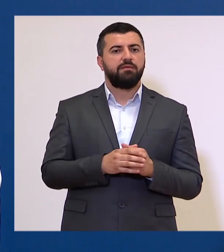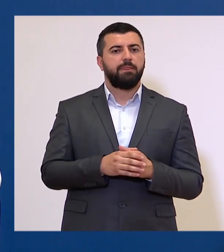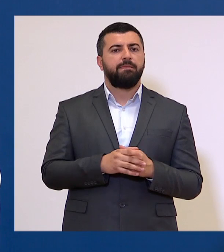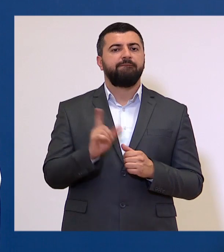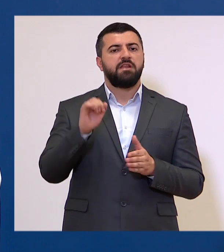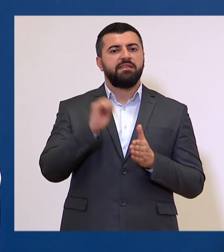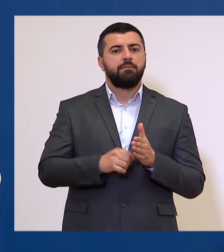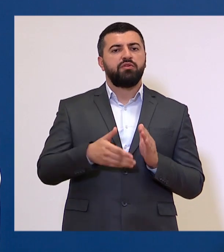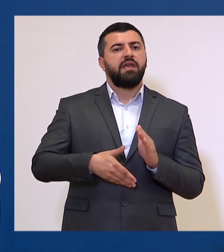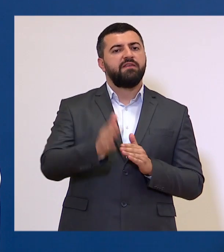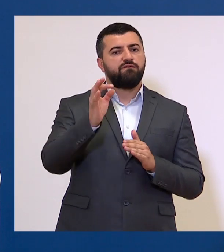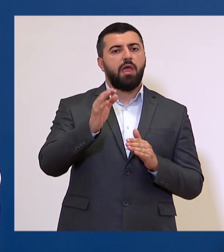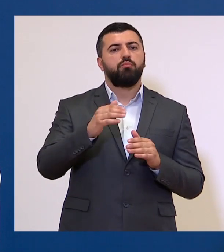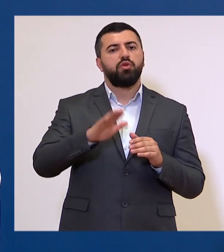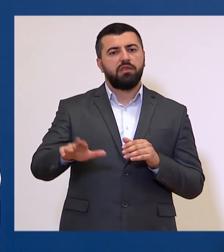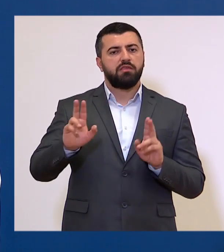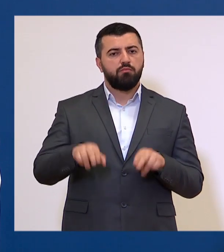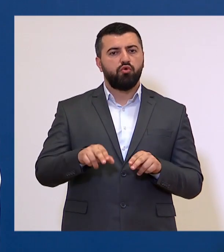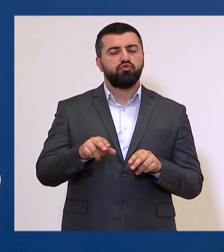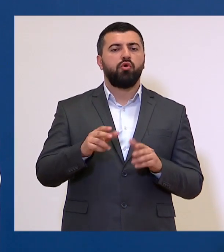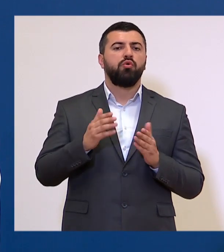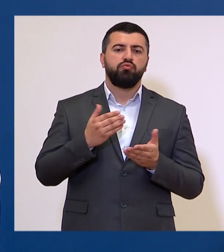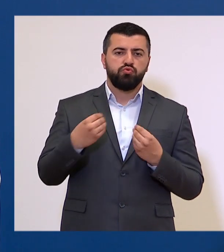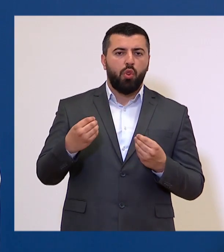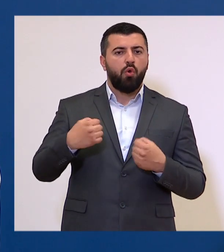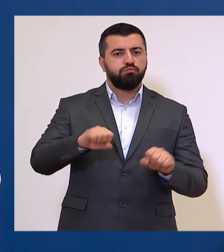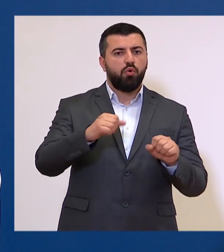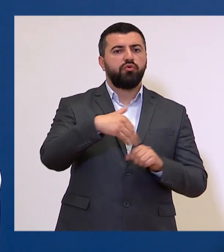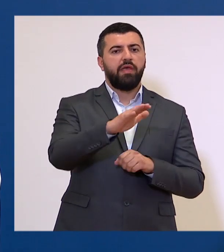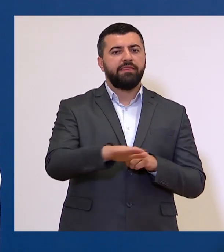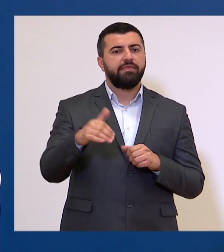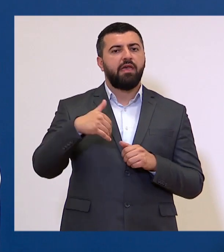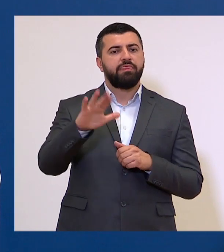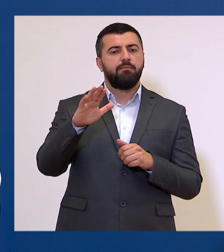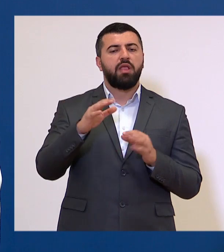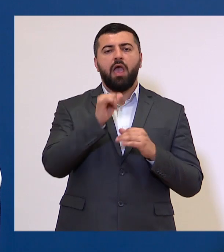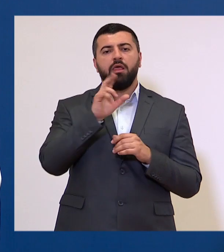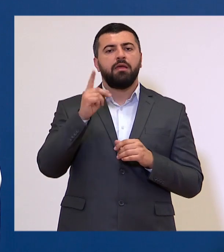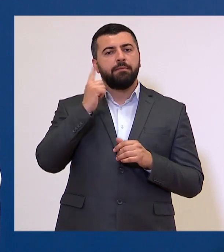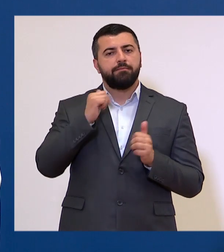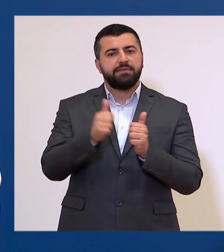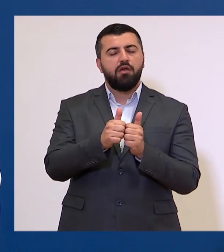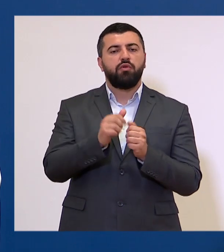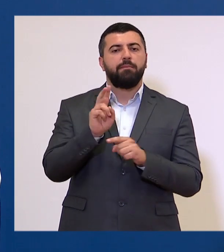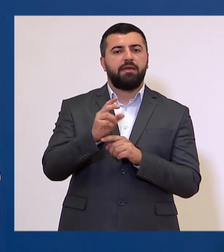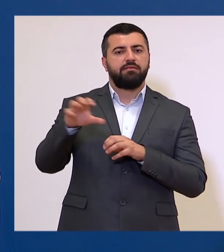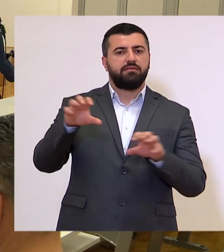Znači, nije zabranjeno izvoditi djecu, čak je poželjno izvoditi djecu, ali na onaj način kako je